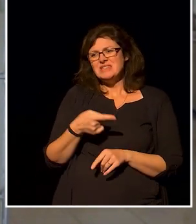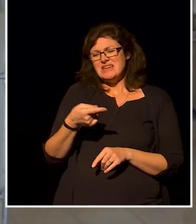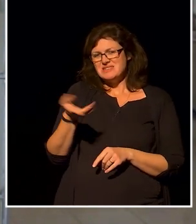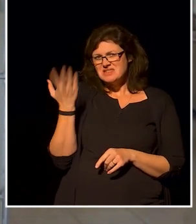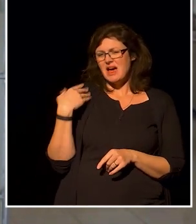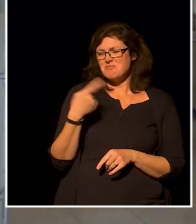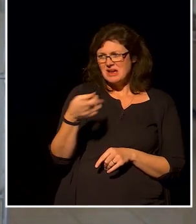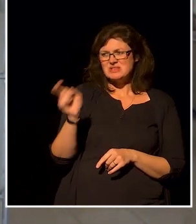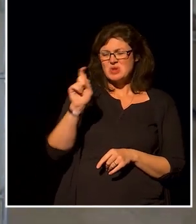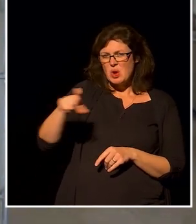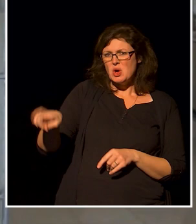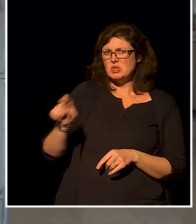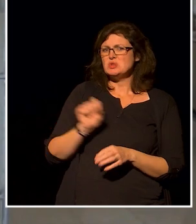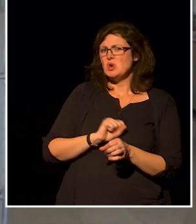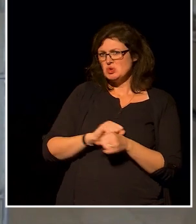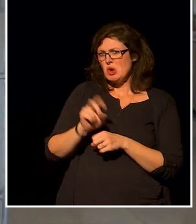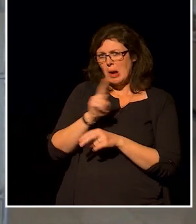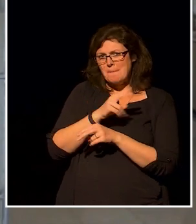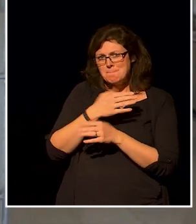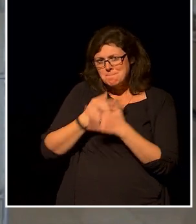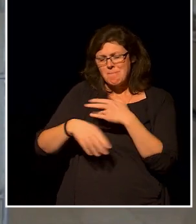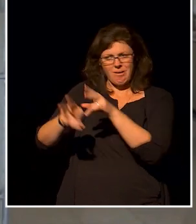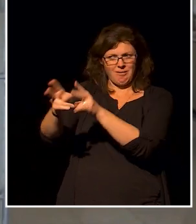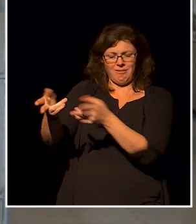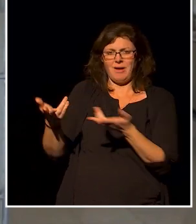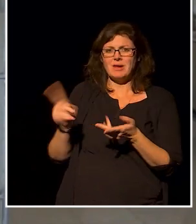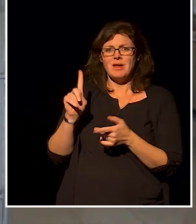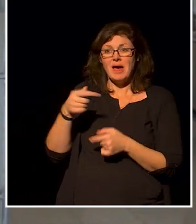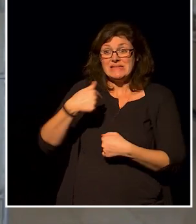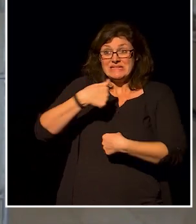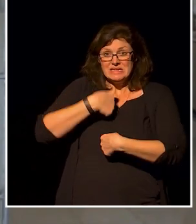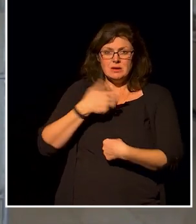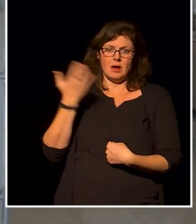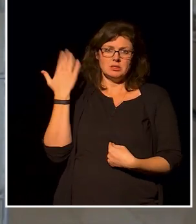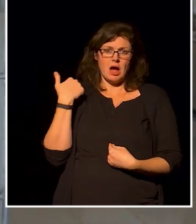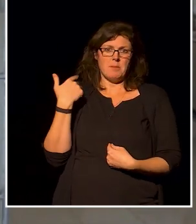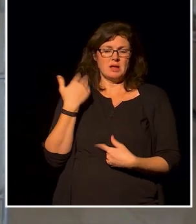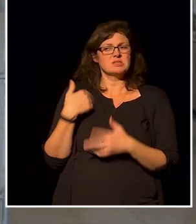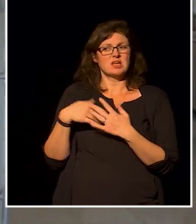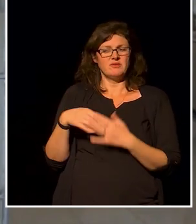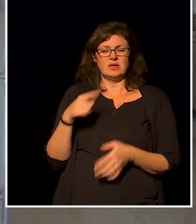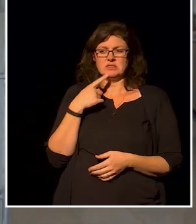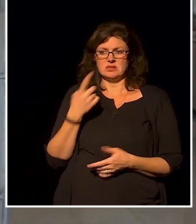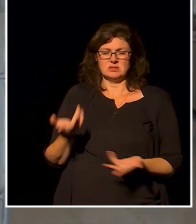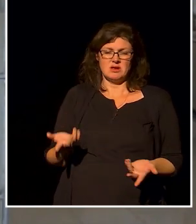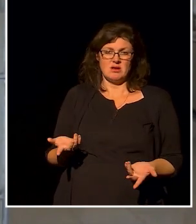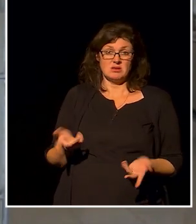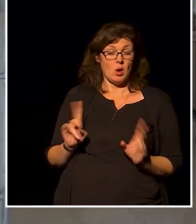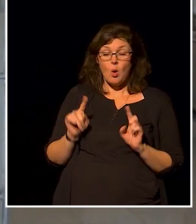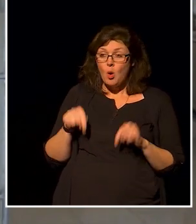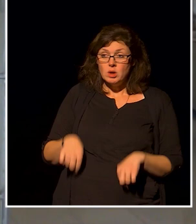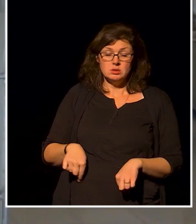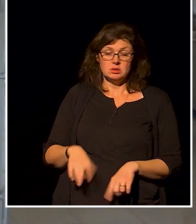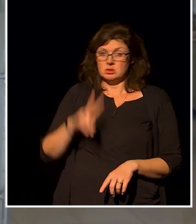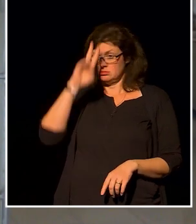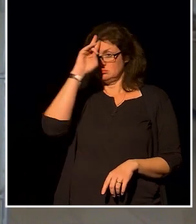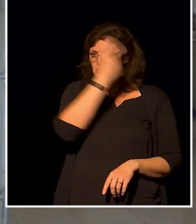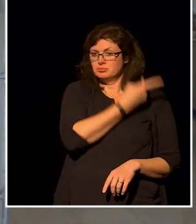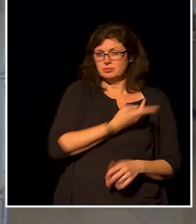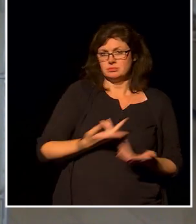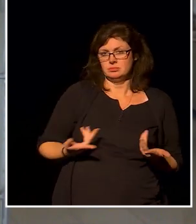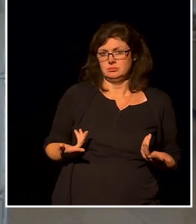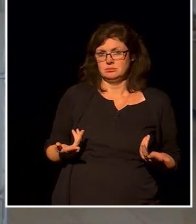mehr Recht hatten, als ich ihnen damals zugestanden habe. Also das sehe ich heute als ein